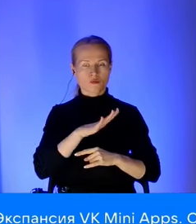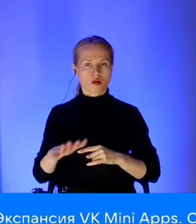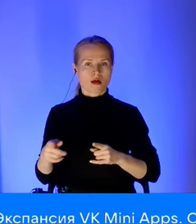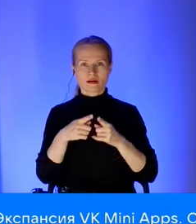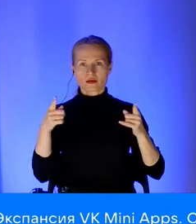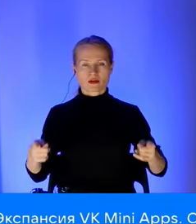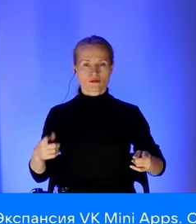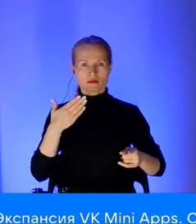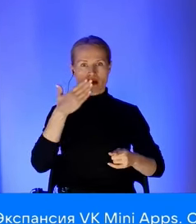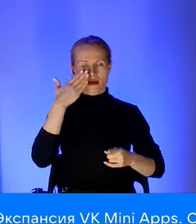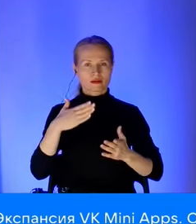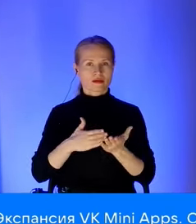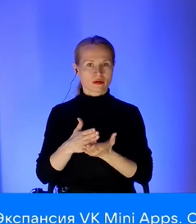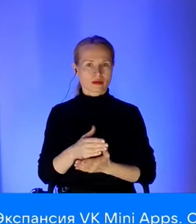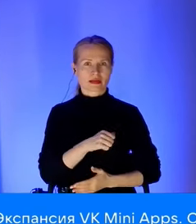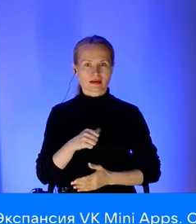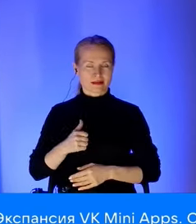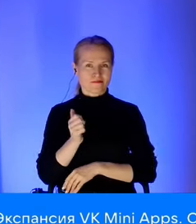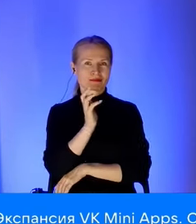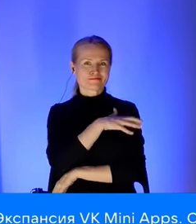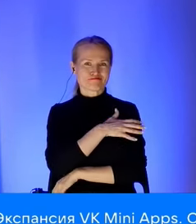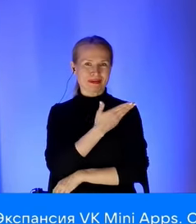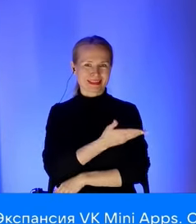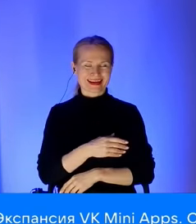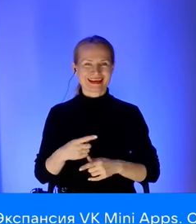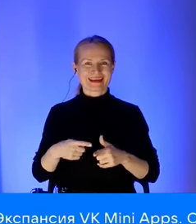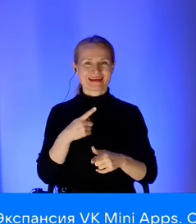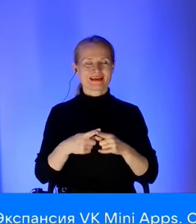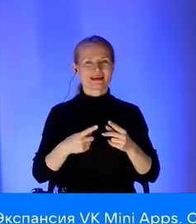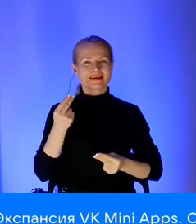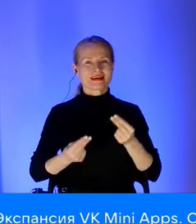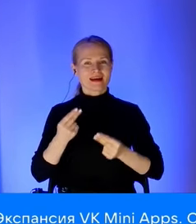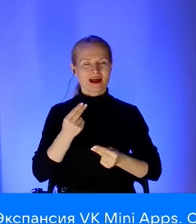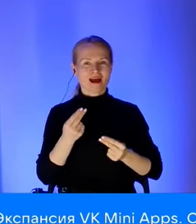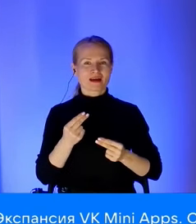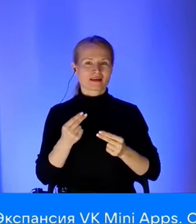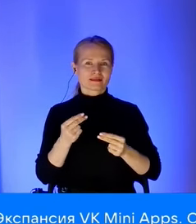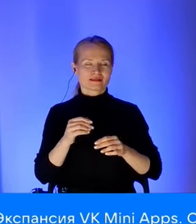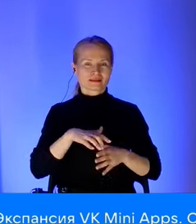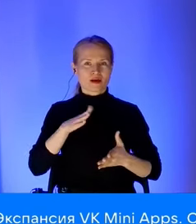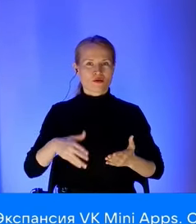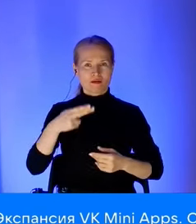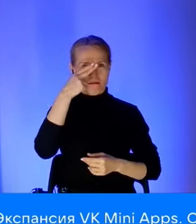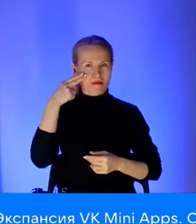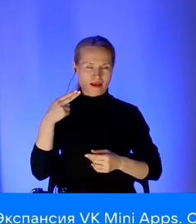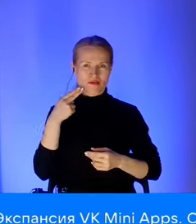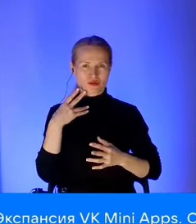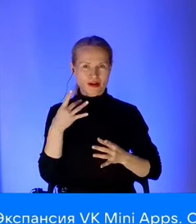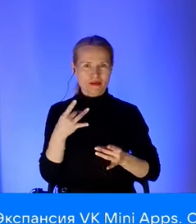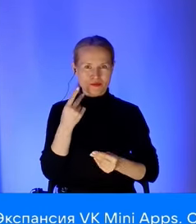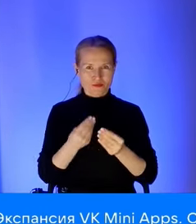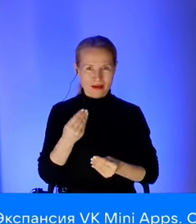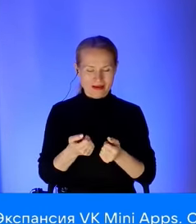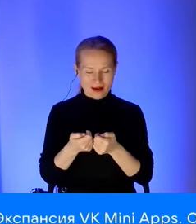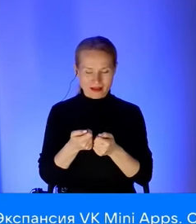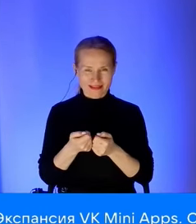летней навигации, сам я из Питера. Или же эта игра «Сокровища пиратов», ну, можно залипнуть, поиграть. Но мы сами